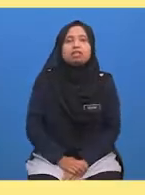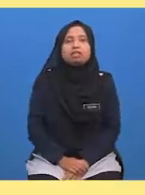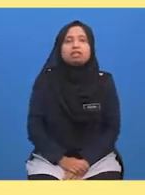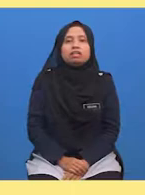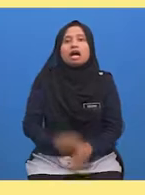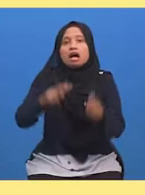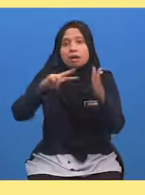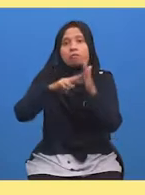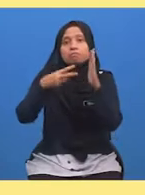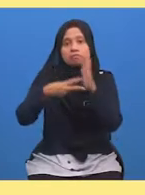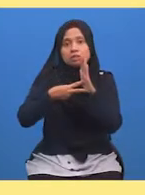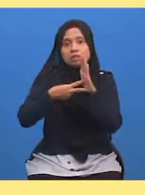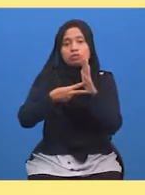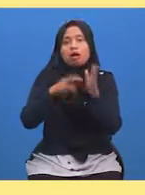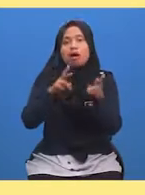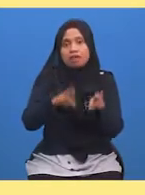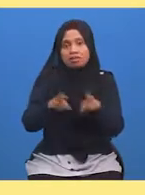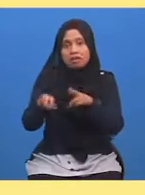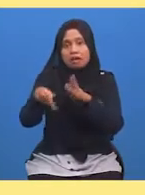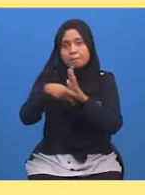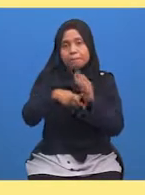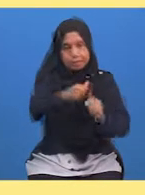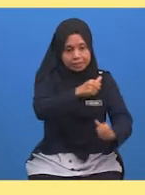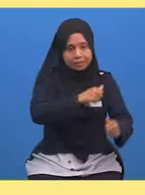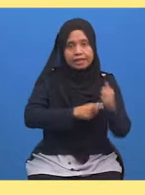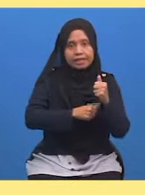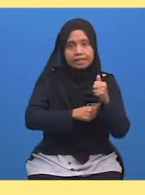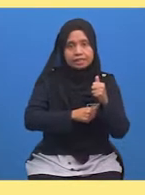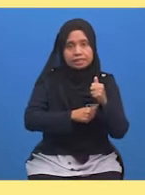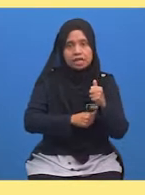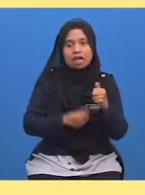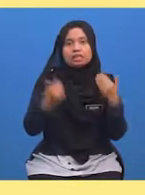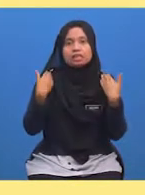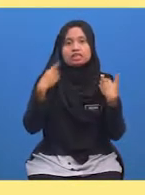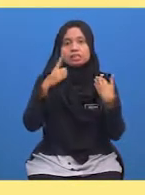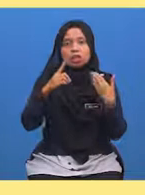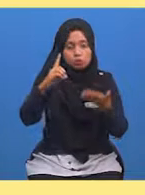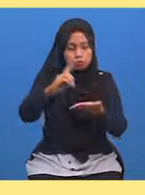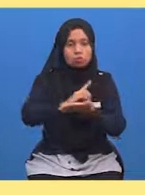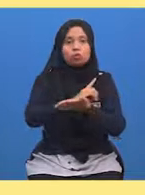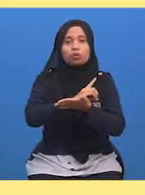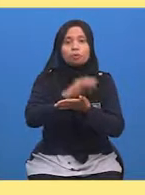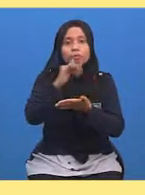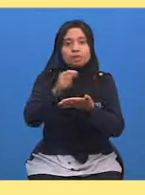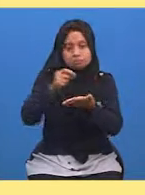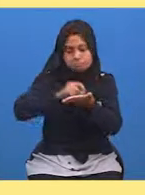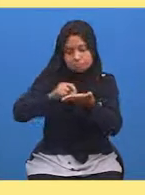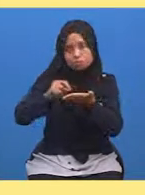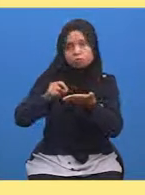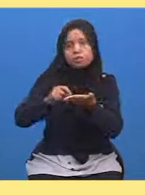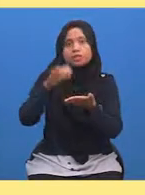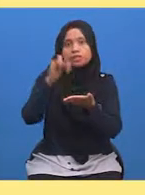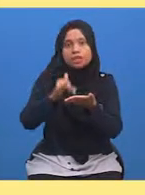Takrif rancangan perniagaan ialah merupakan satu dokumen yang bertulis